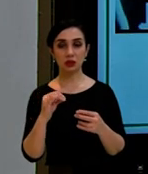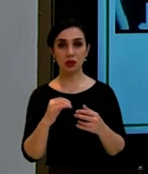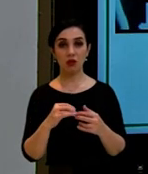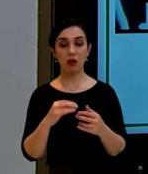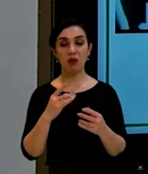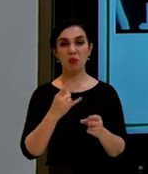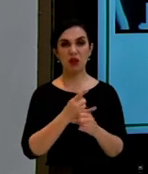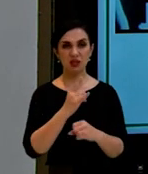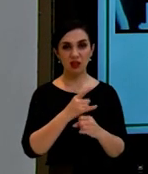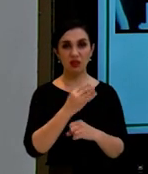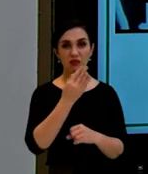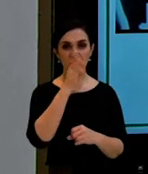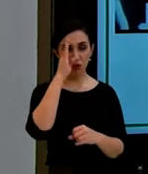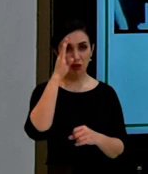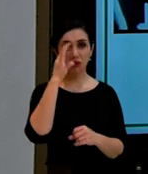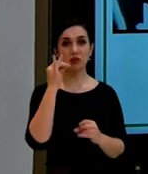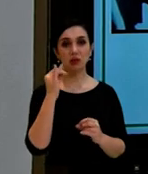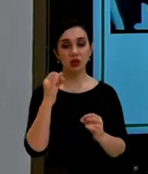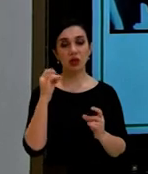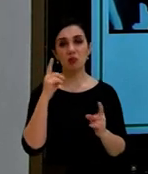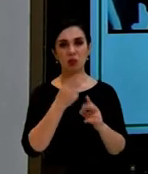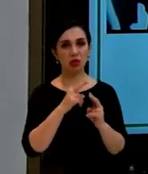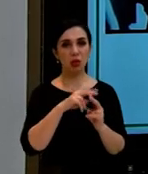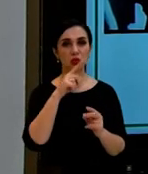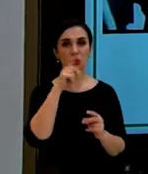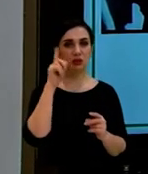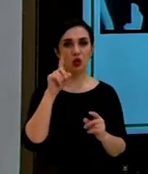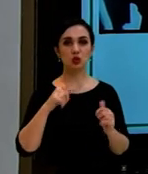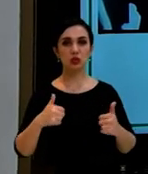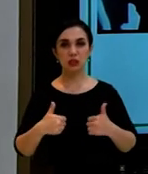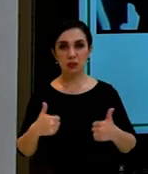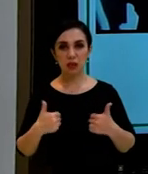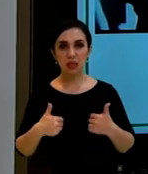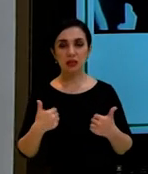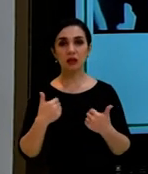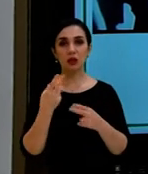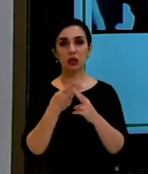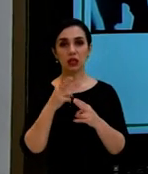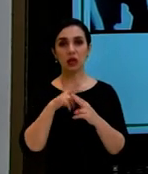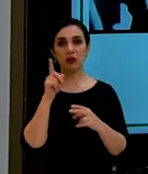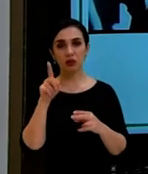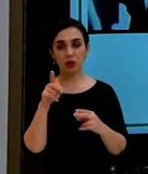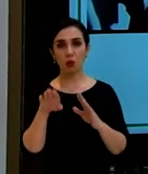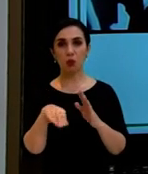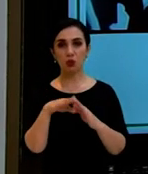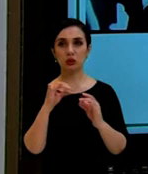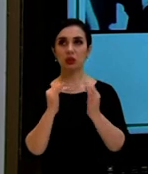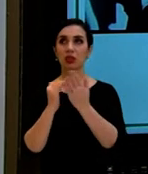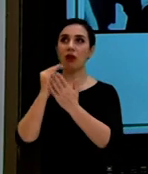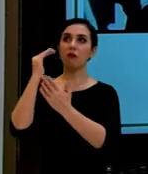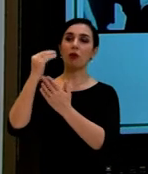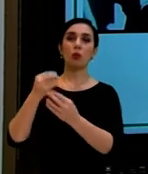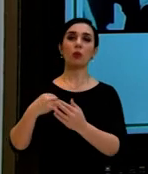поиздевались над ним потому что знали что он стремится да вот к этой пустоте наверх